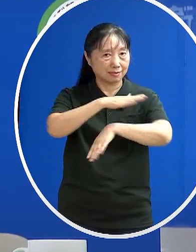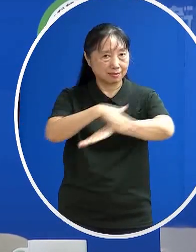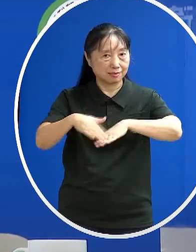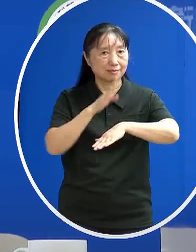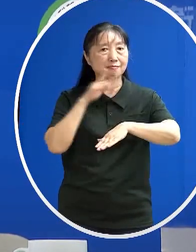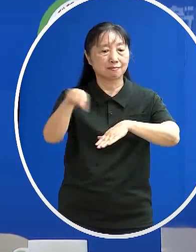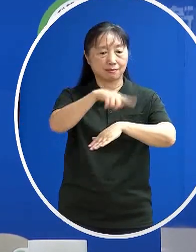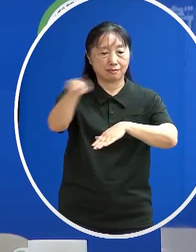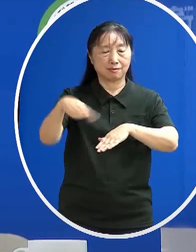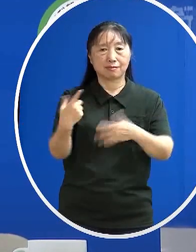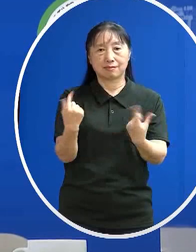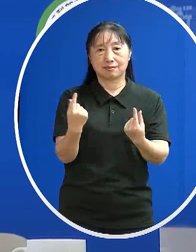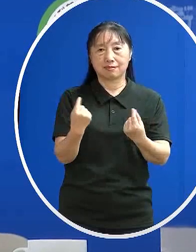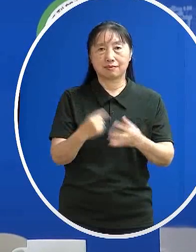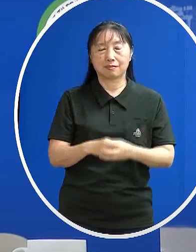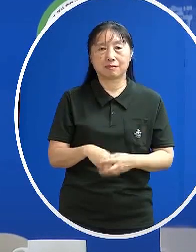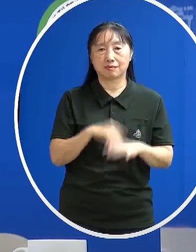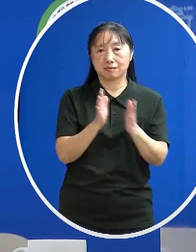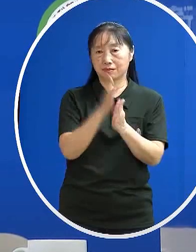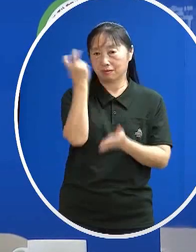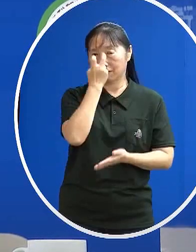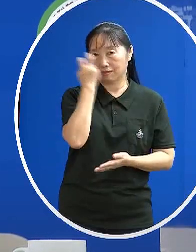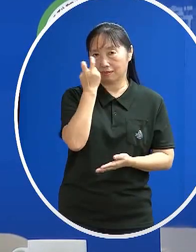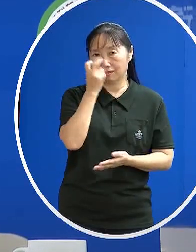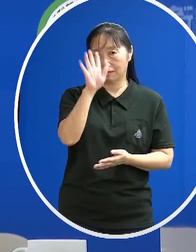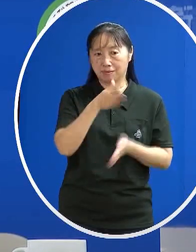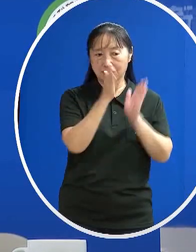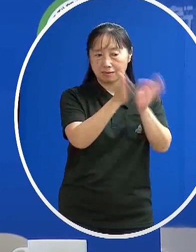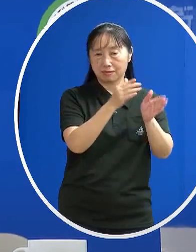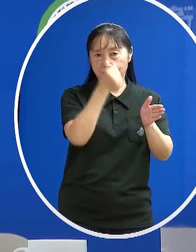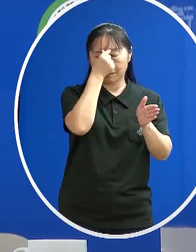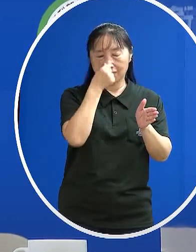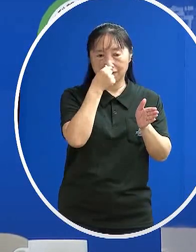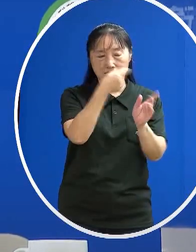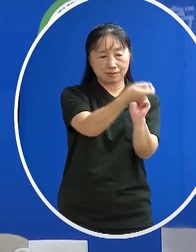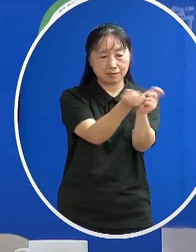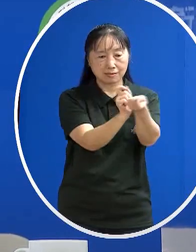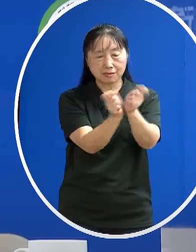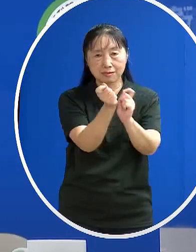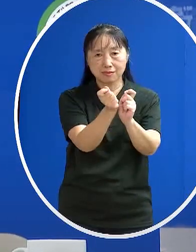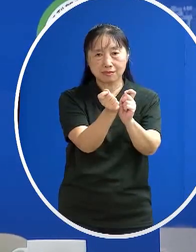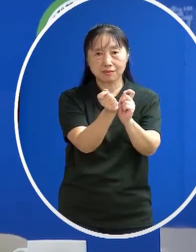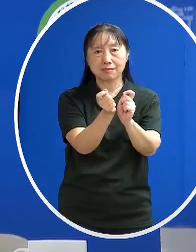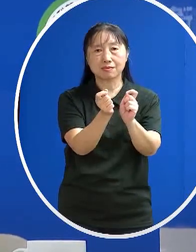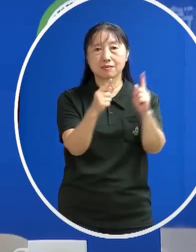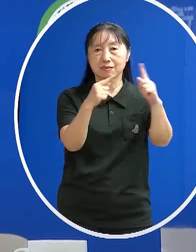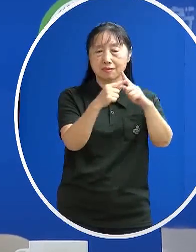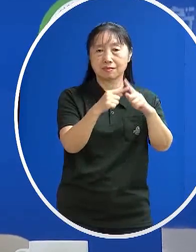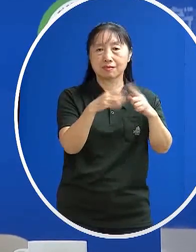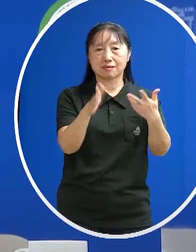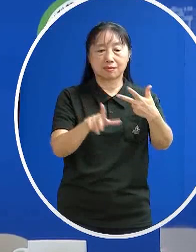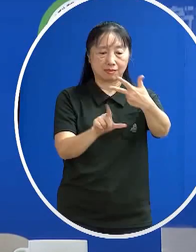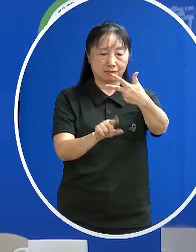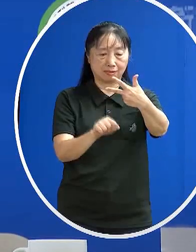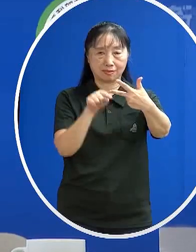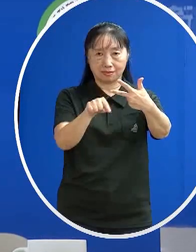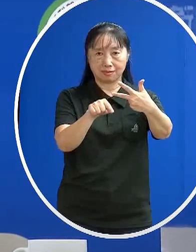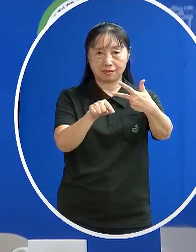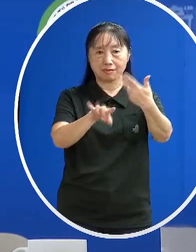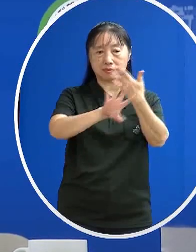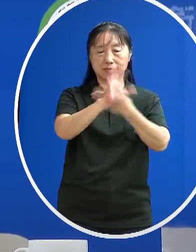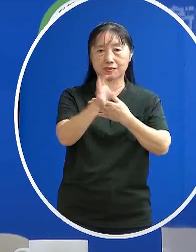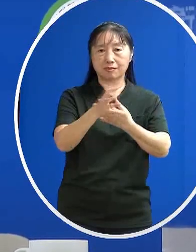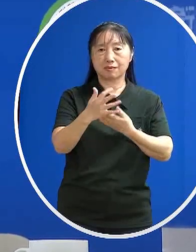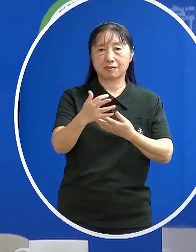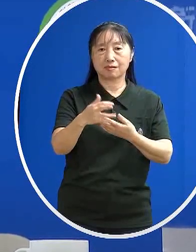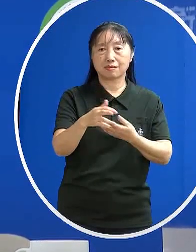持续也对在也检验出对菲律宾入境的旅客，占当地7月份境外移入的